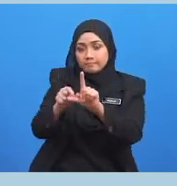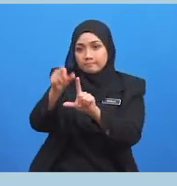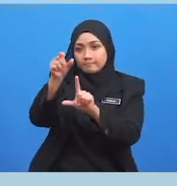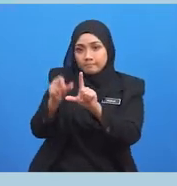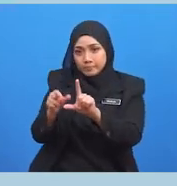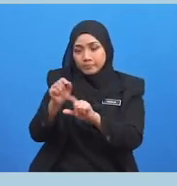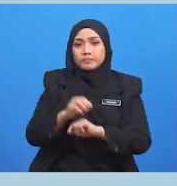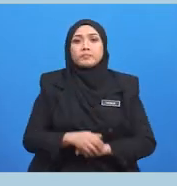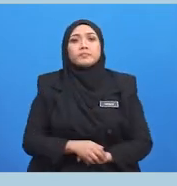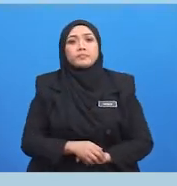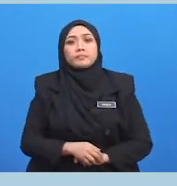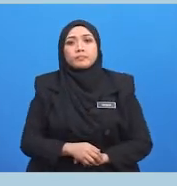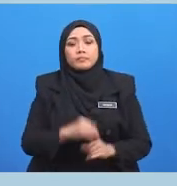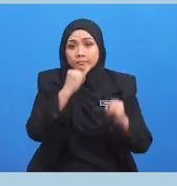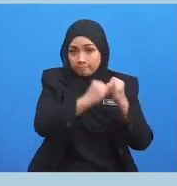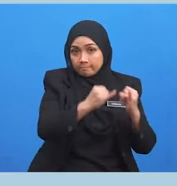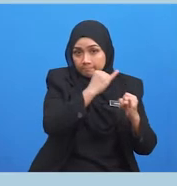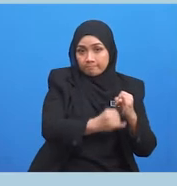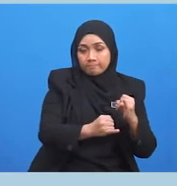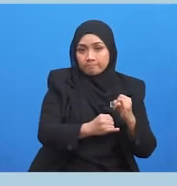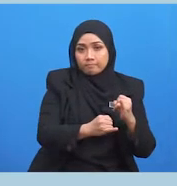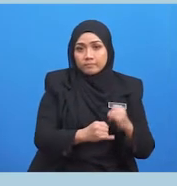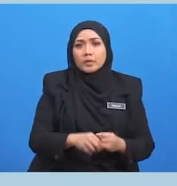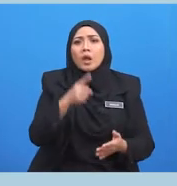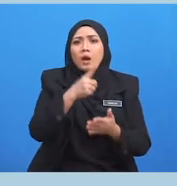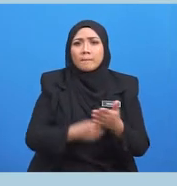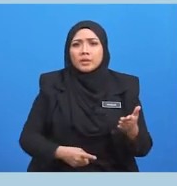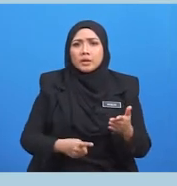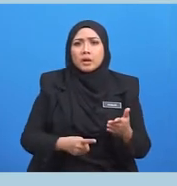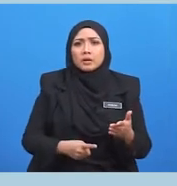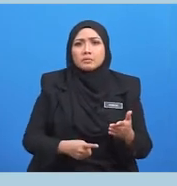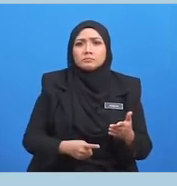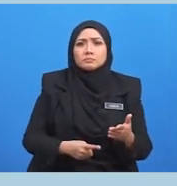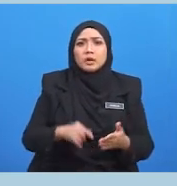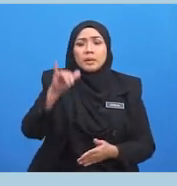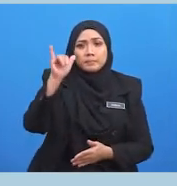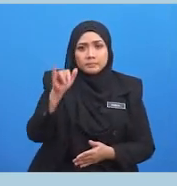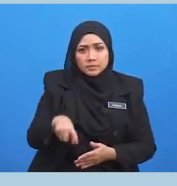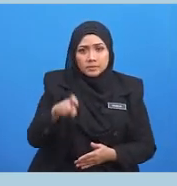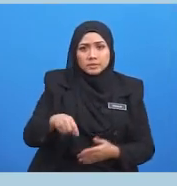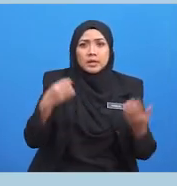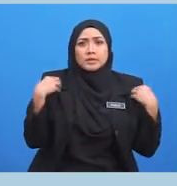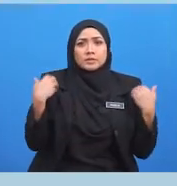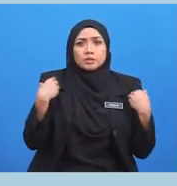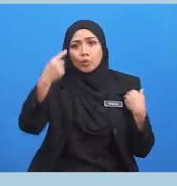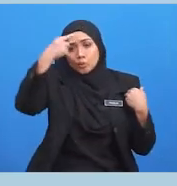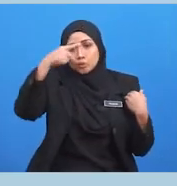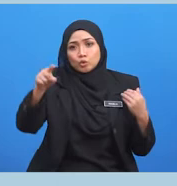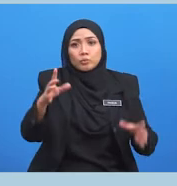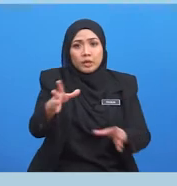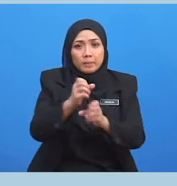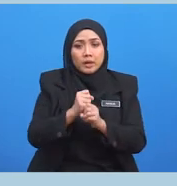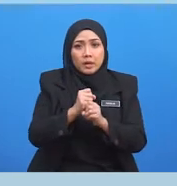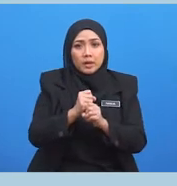Soalan yang terakhir, ialah apakah kriteria yang